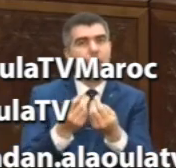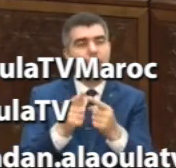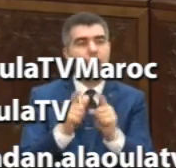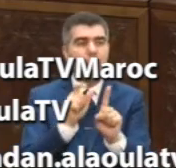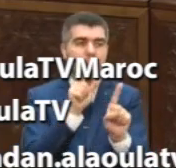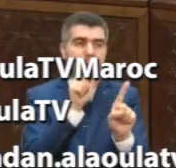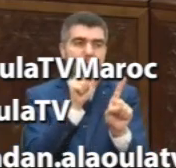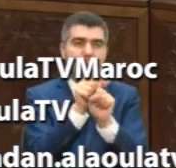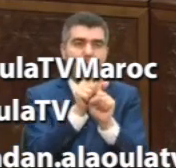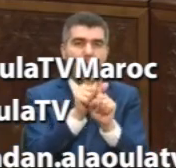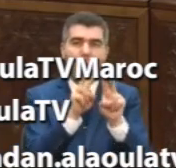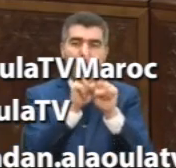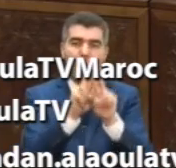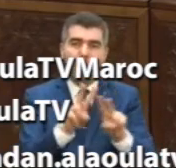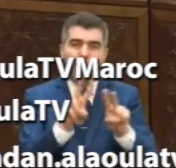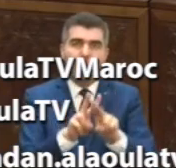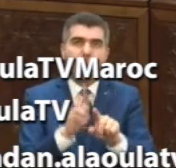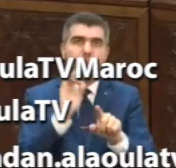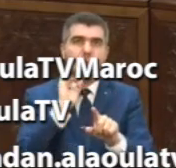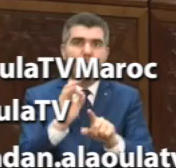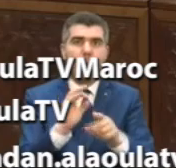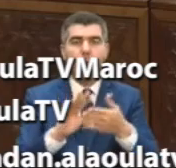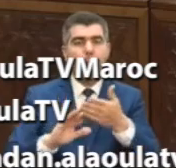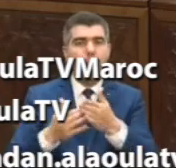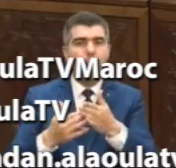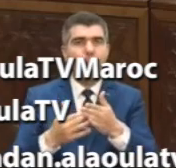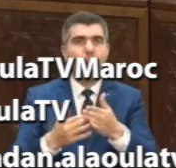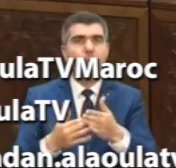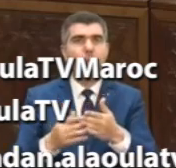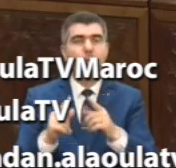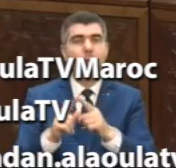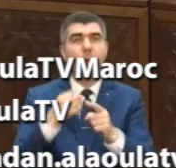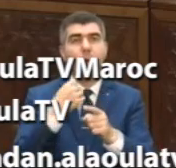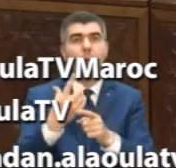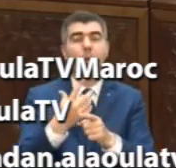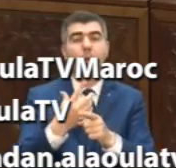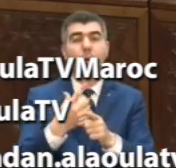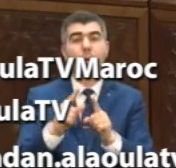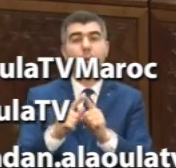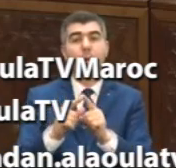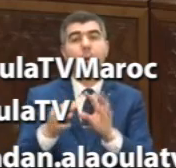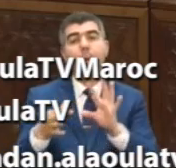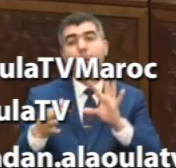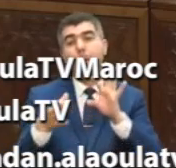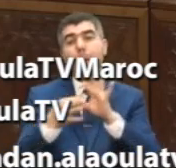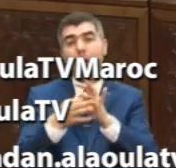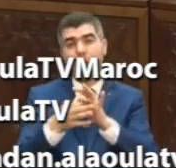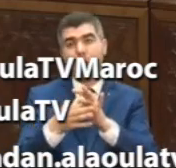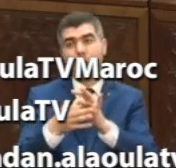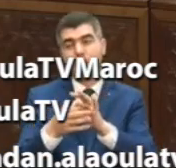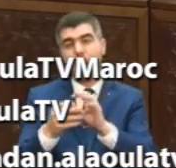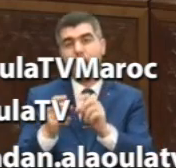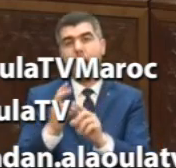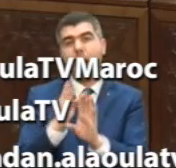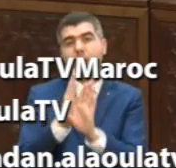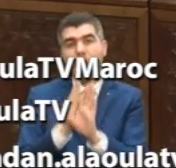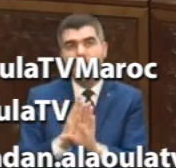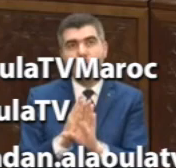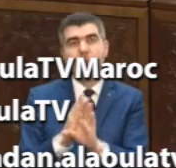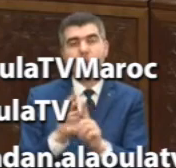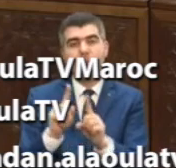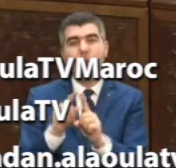الأماكن العامة والخاصة والمنقولات، نقل الأموال مثلا والعقارات، وحتى حراسة حتى